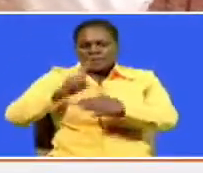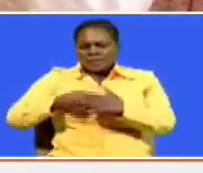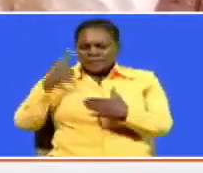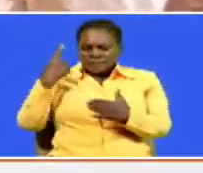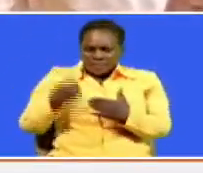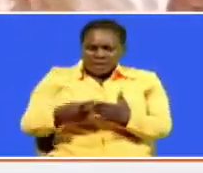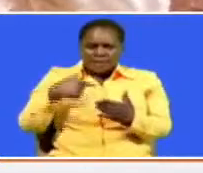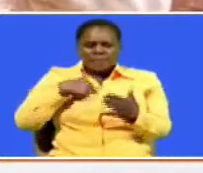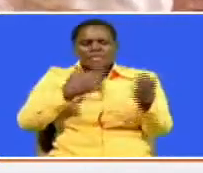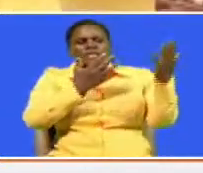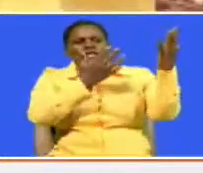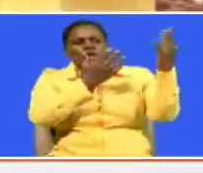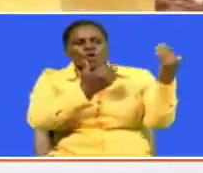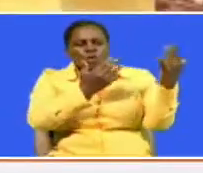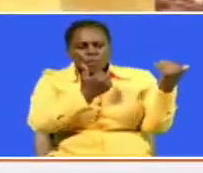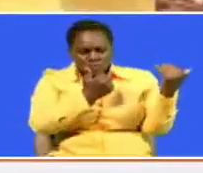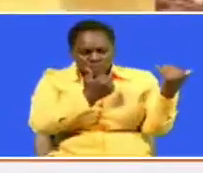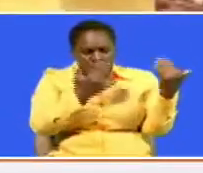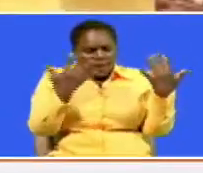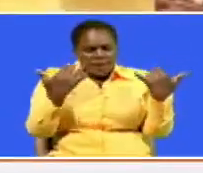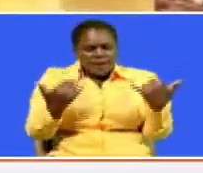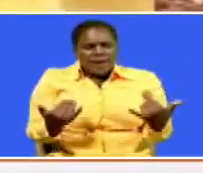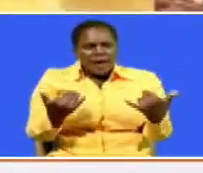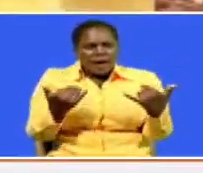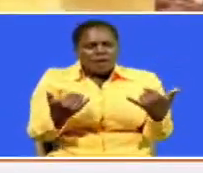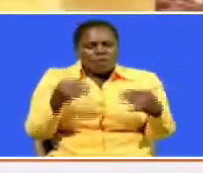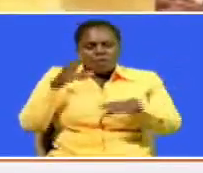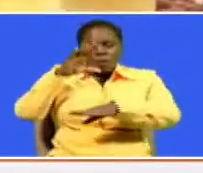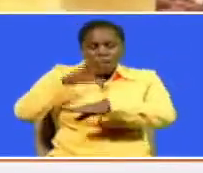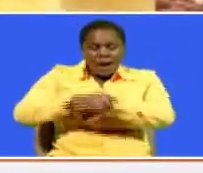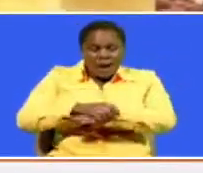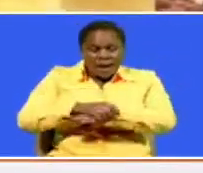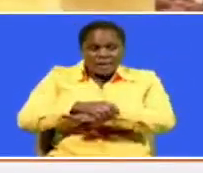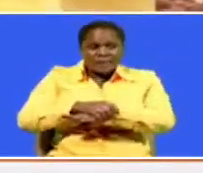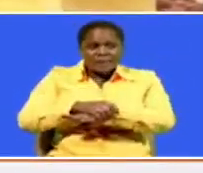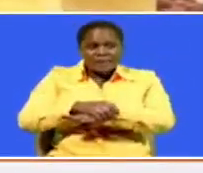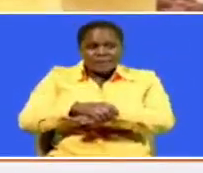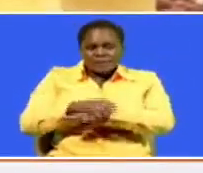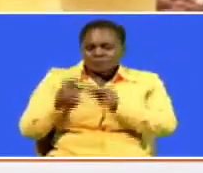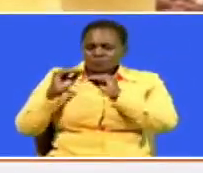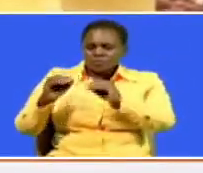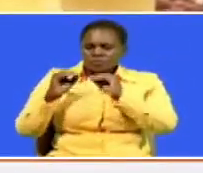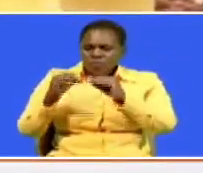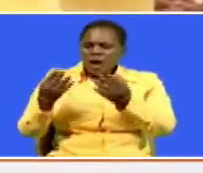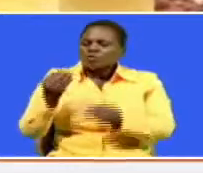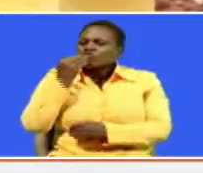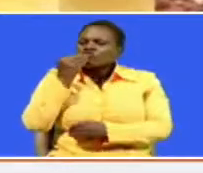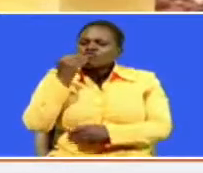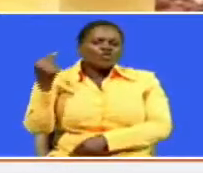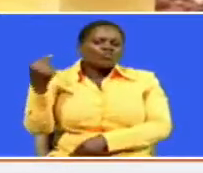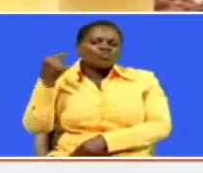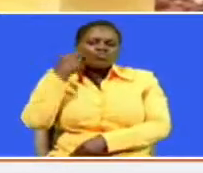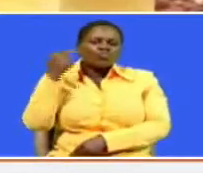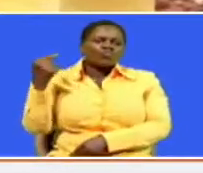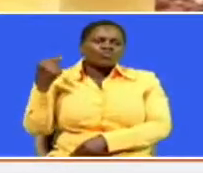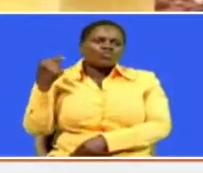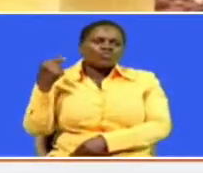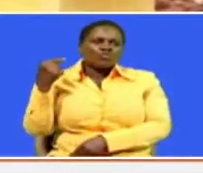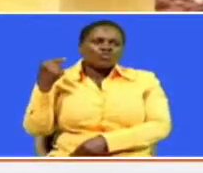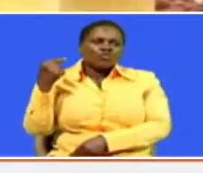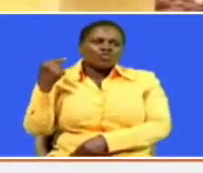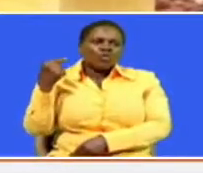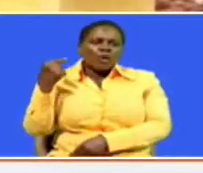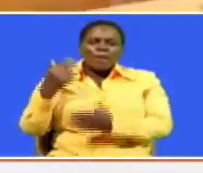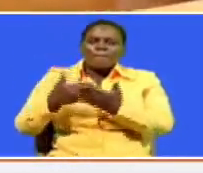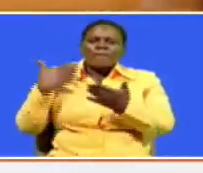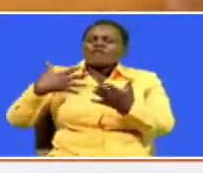sasa natumai sasa vile tumepata hii mafundisho ya kulisha nyuki sasa. Unajua walikuwa wanatoka kwa sababu ya